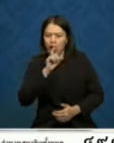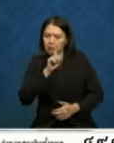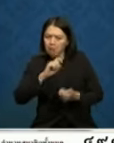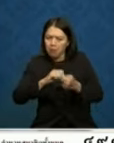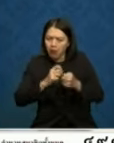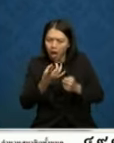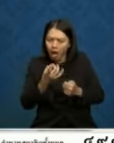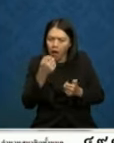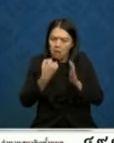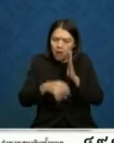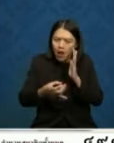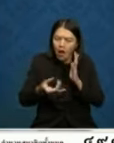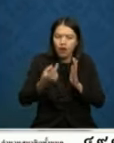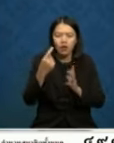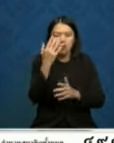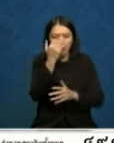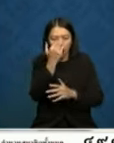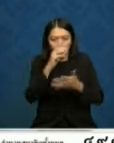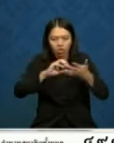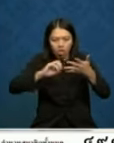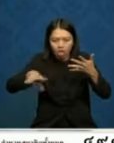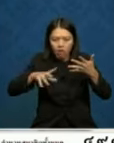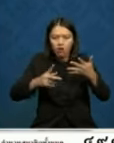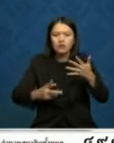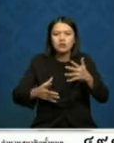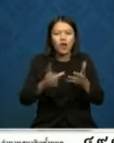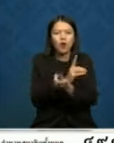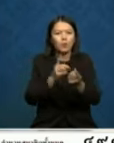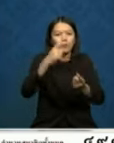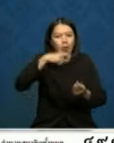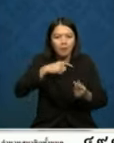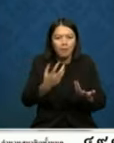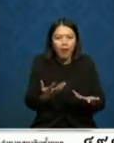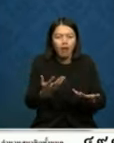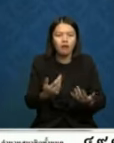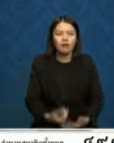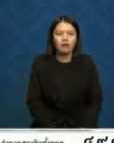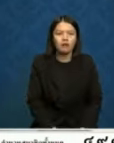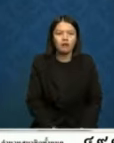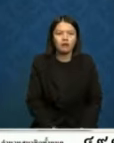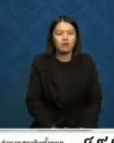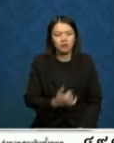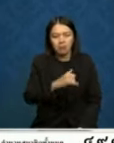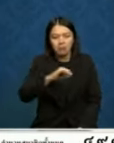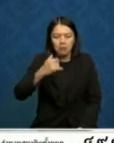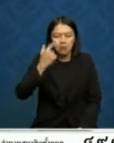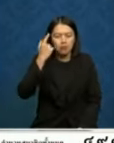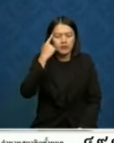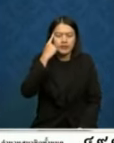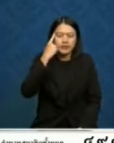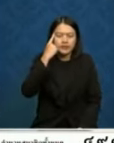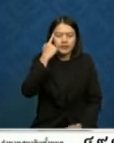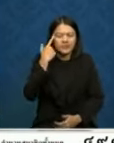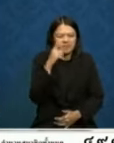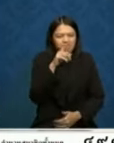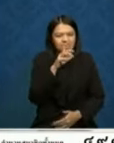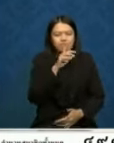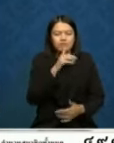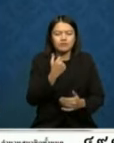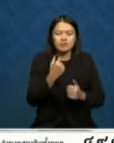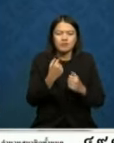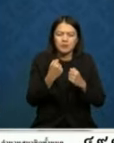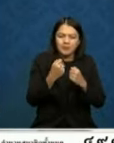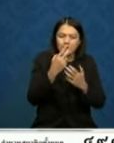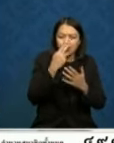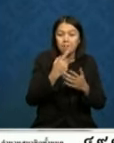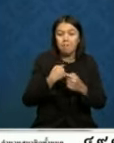ไรขึ้นกำลังจะเกิดอะไรขึ้นกับสังคมไทยท่านประธานครับบางครั้งเราอาจจะเป็นต้องดื้อดึงจนถึงที่สุดครับแม้